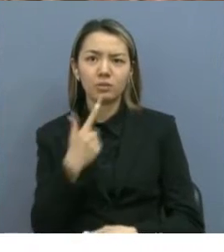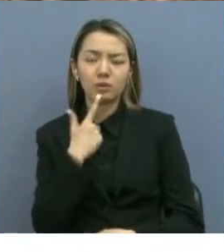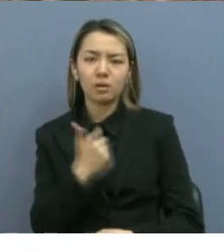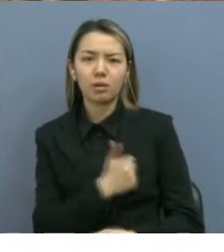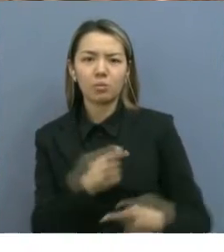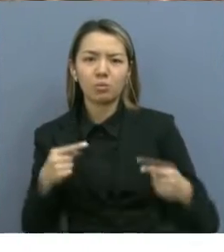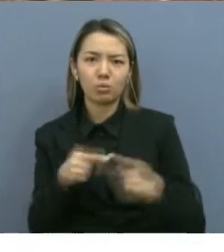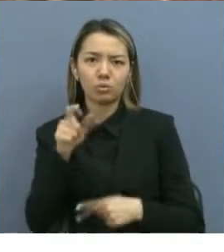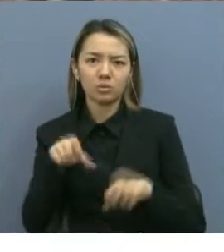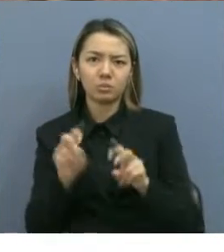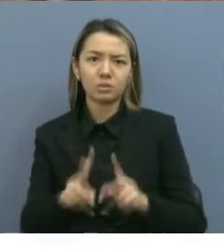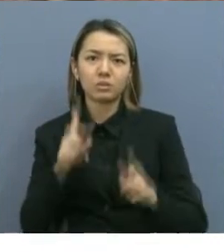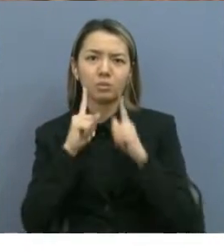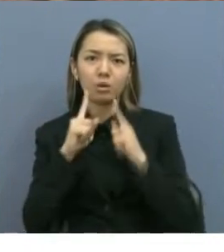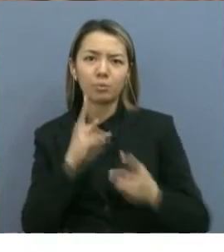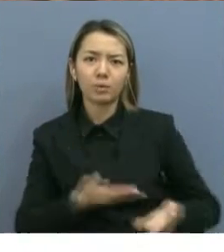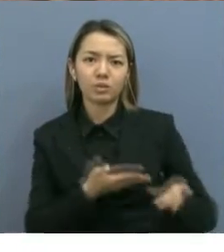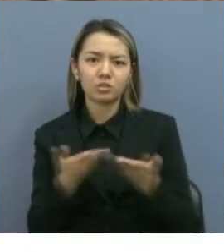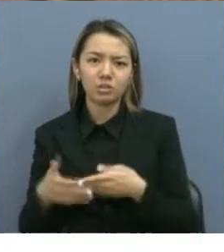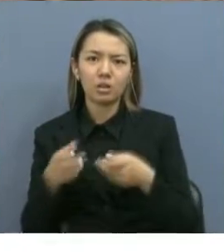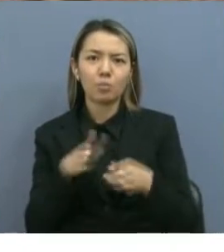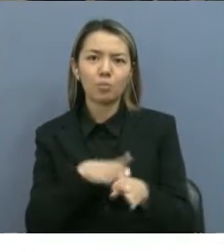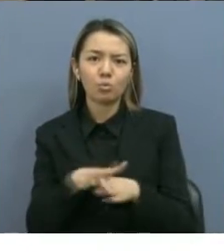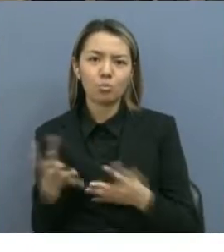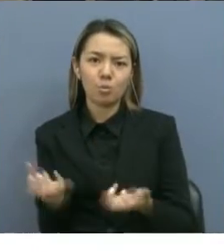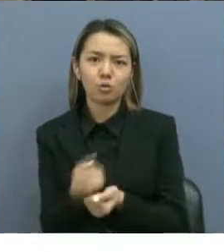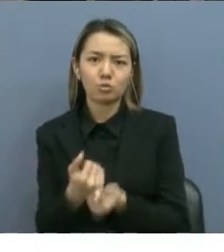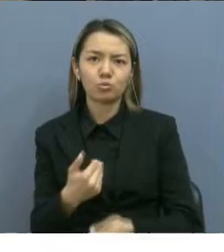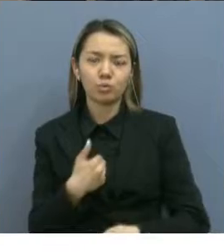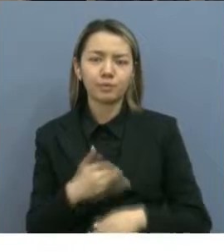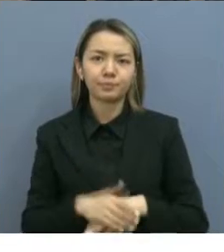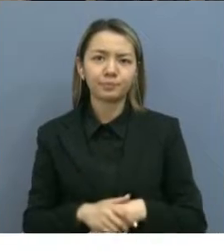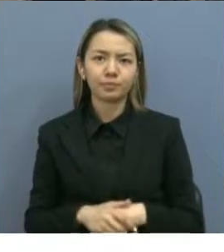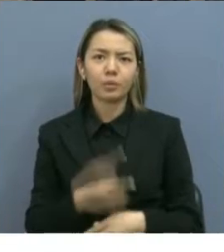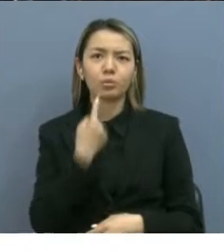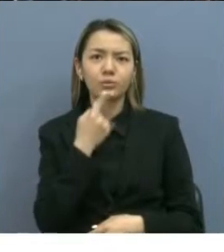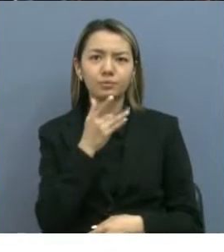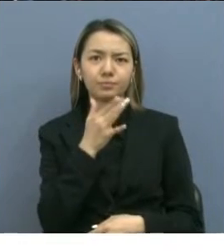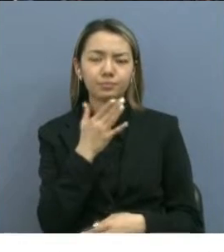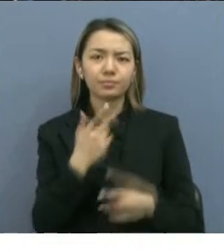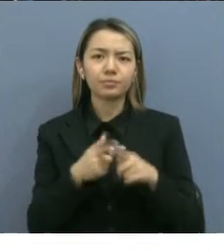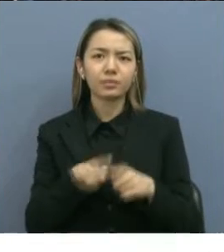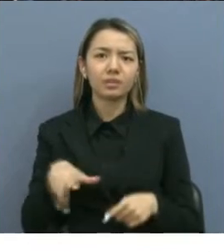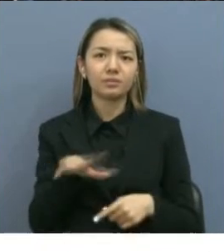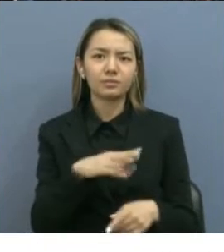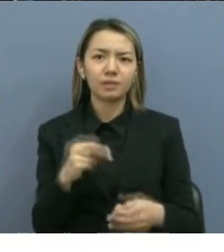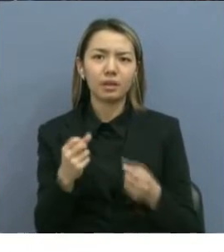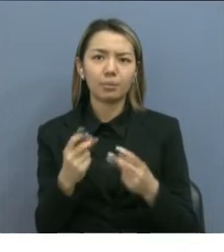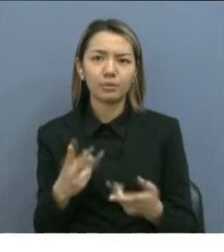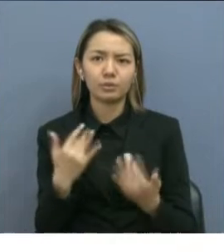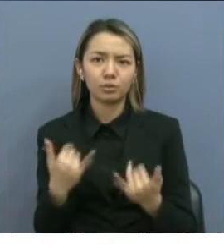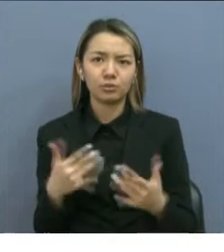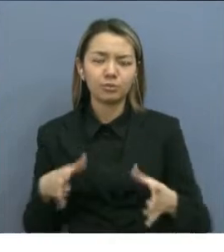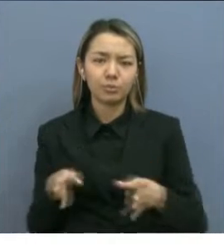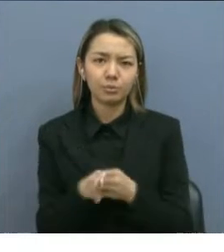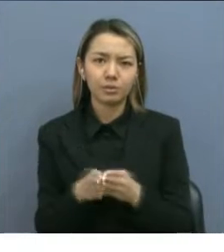әскерге жарамдыларды арнайы жиындарға шақырту туралы қаулысын толықтай қолдаймын. Сын сағат бір жағынан шыңдайды. Енді бәріне төнген қауіптен